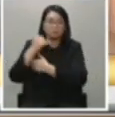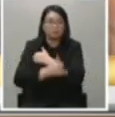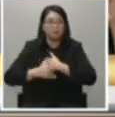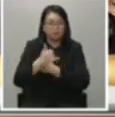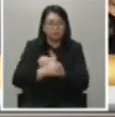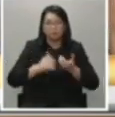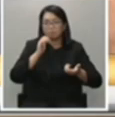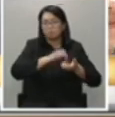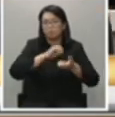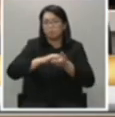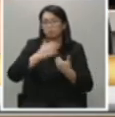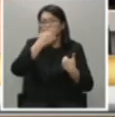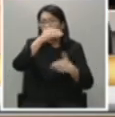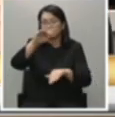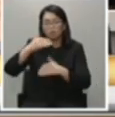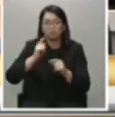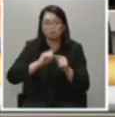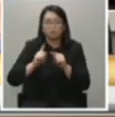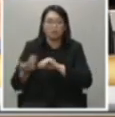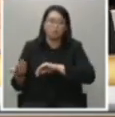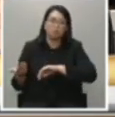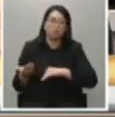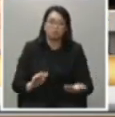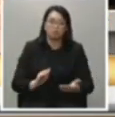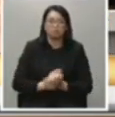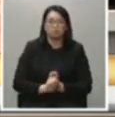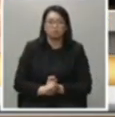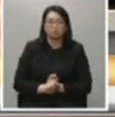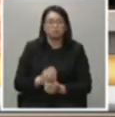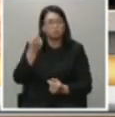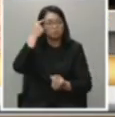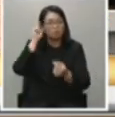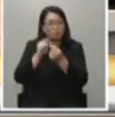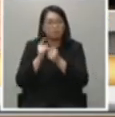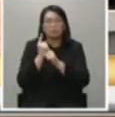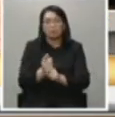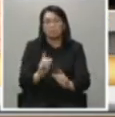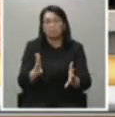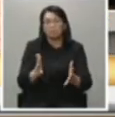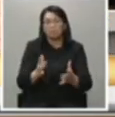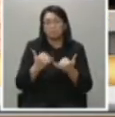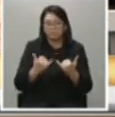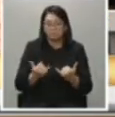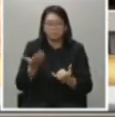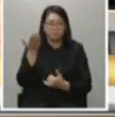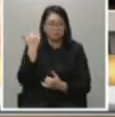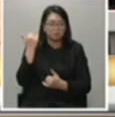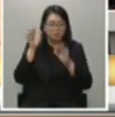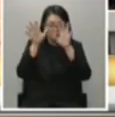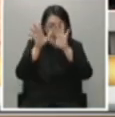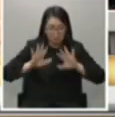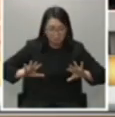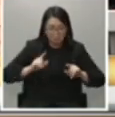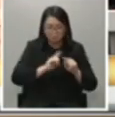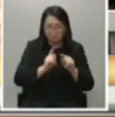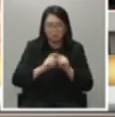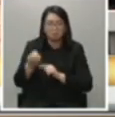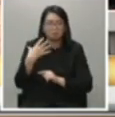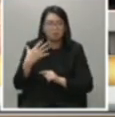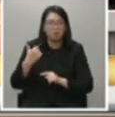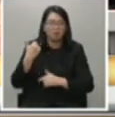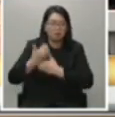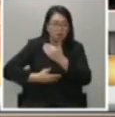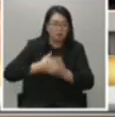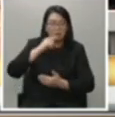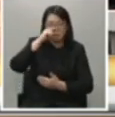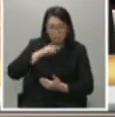ทศในกลุ่มอาเซียนค่ะเมื่อวานนี้พลเอกประยุทธ์ก็ได้อ้างความสำเร็จของการค้าไทยกับประเทศต่างๆโดยเฉพาะการค้า